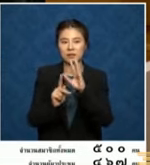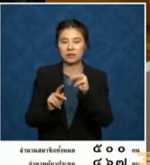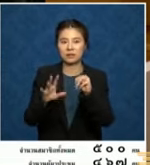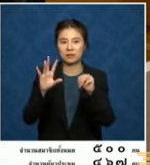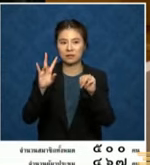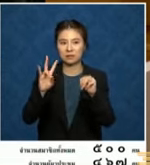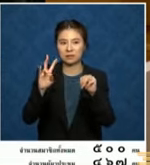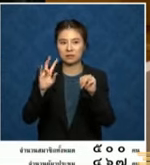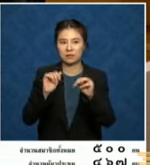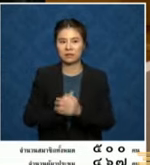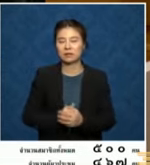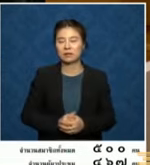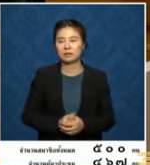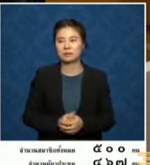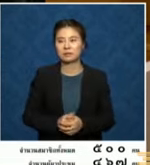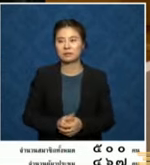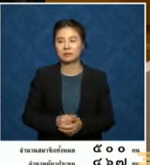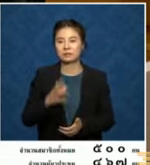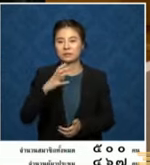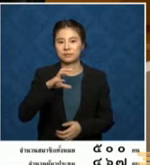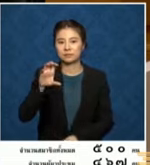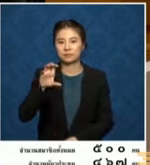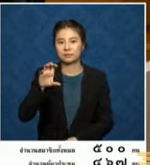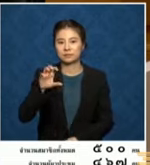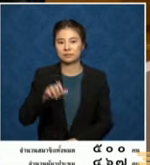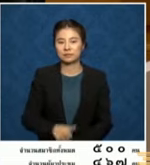าหน้าที่ขึ้นจอให้ด้วยนะ